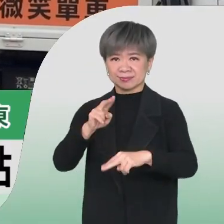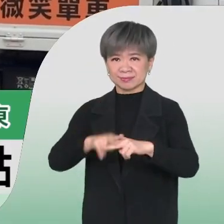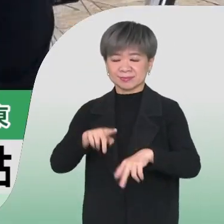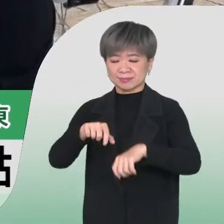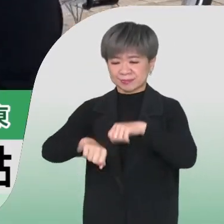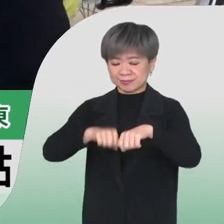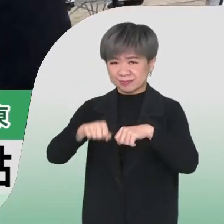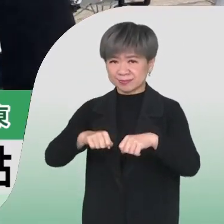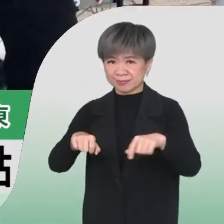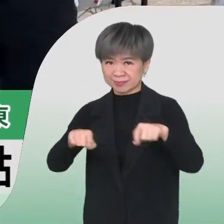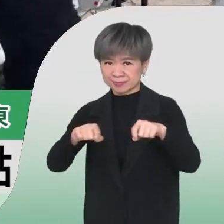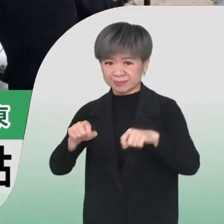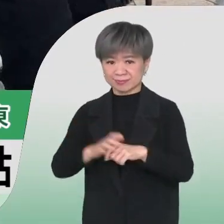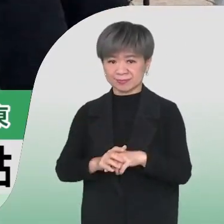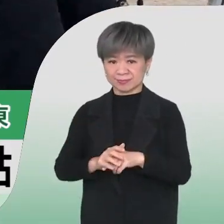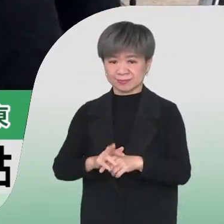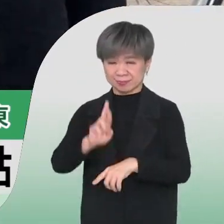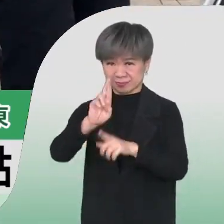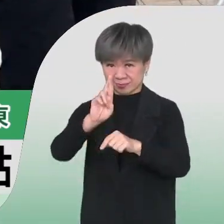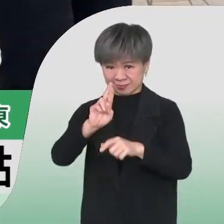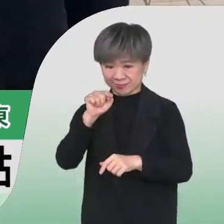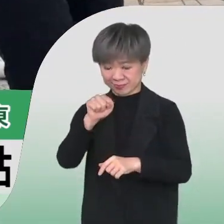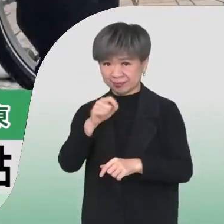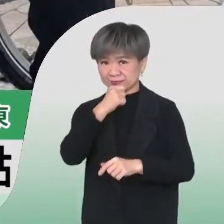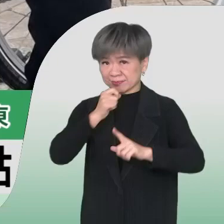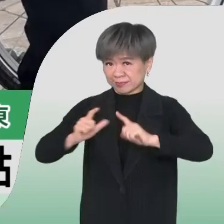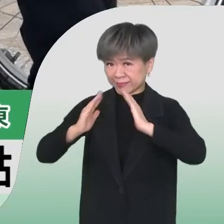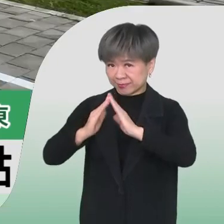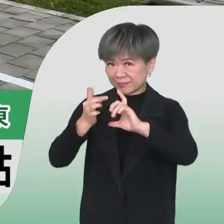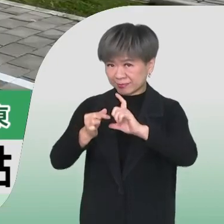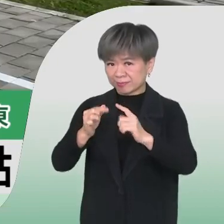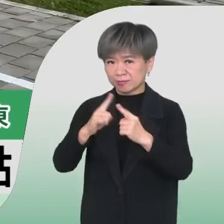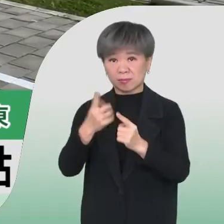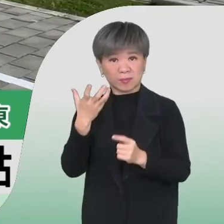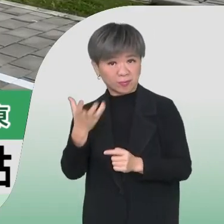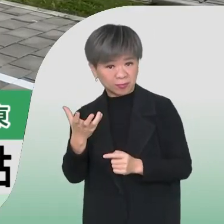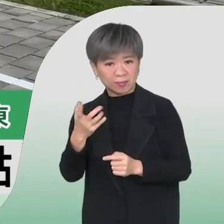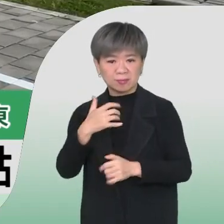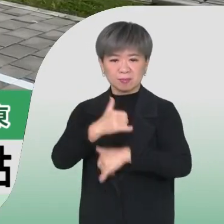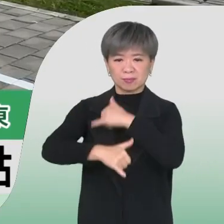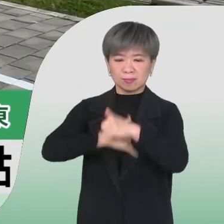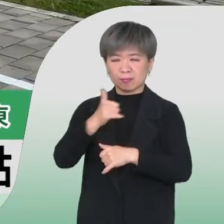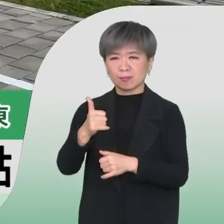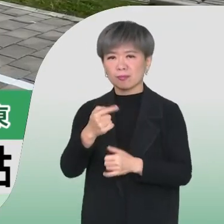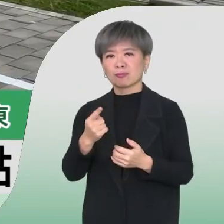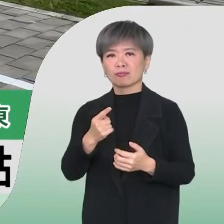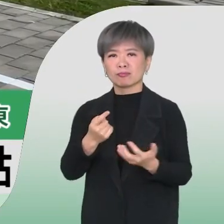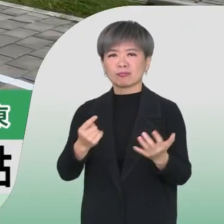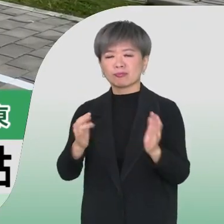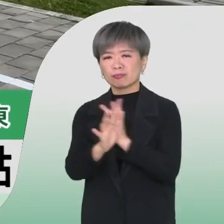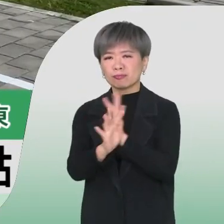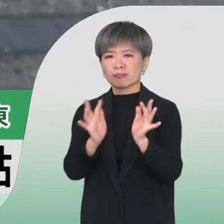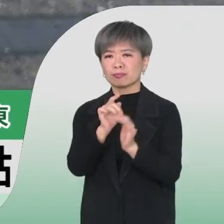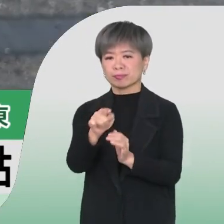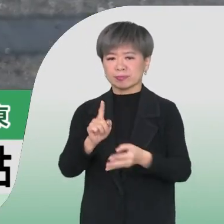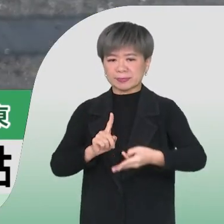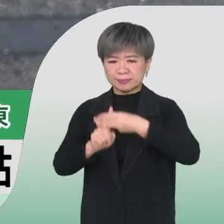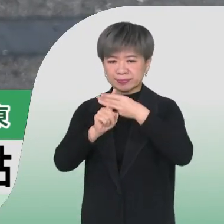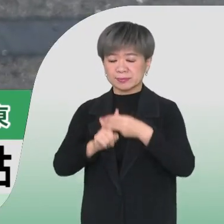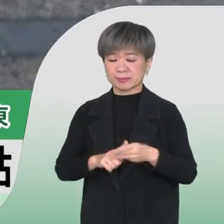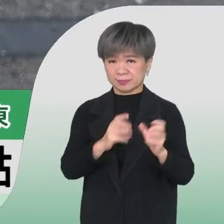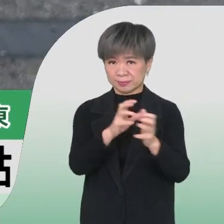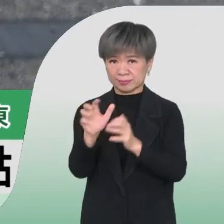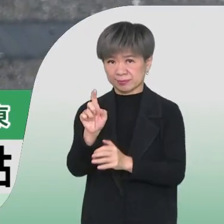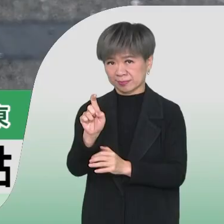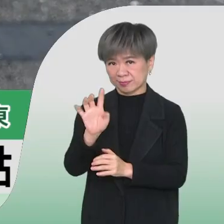计划，在今年底以前，先在台东市区人口较多、也是生活机能较好的所在为主，装设40站，